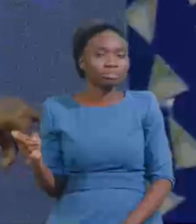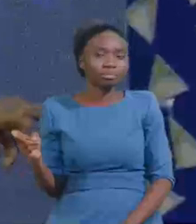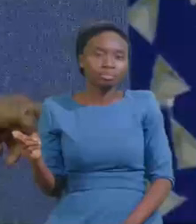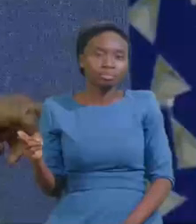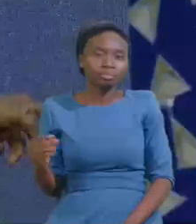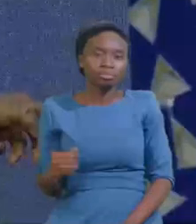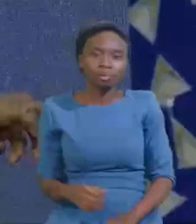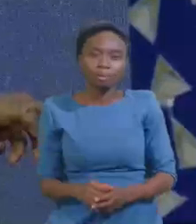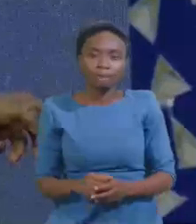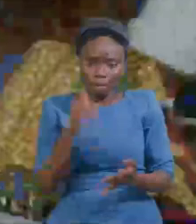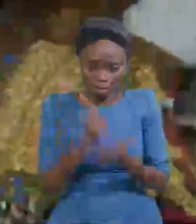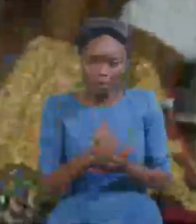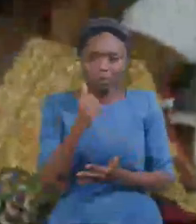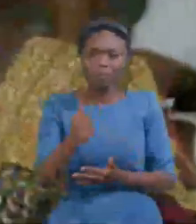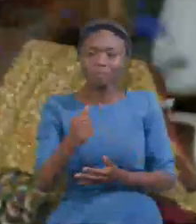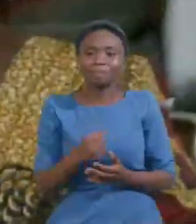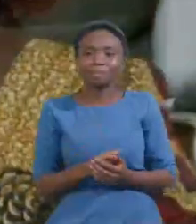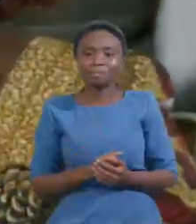Pas dans la direction de l'enfer.